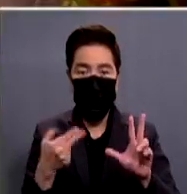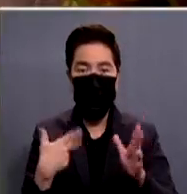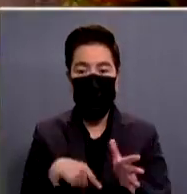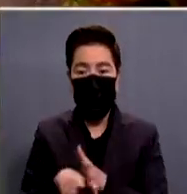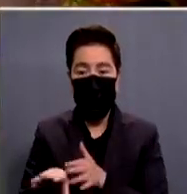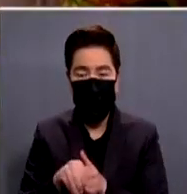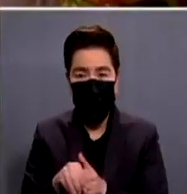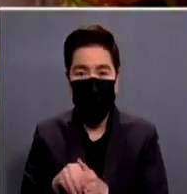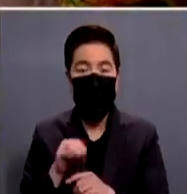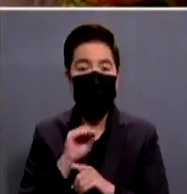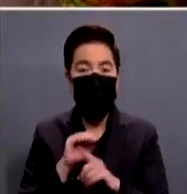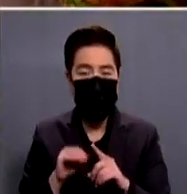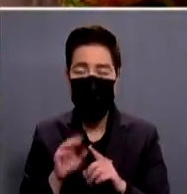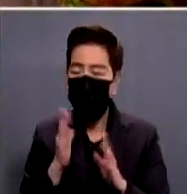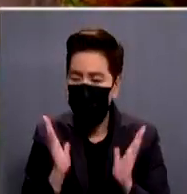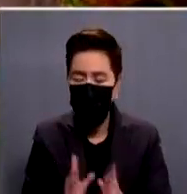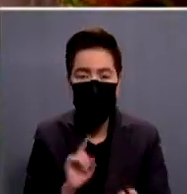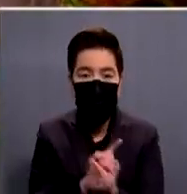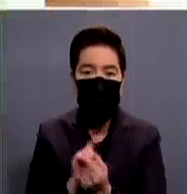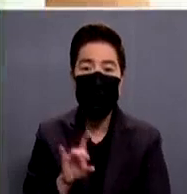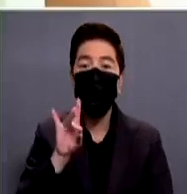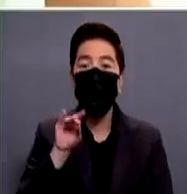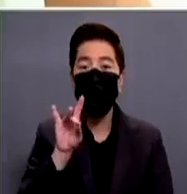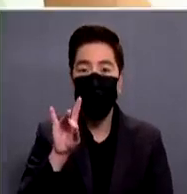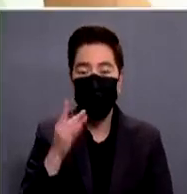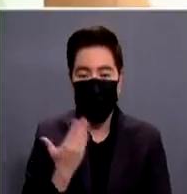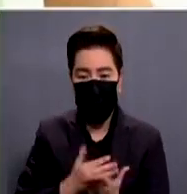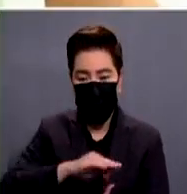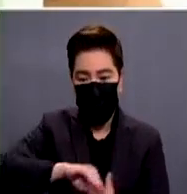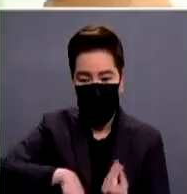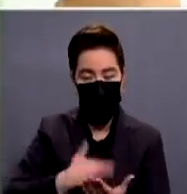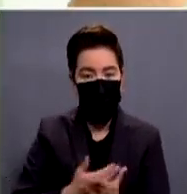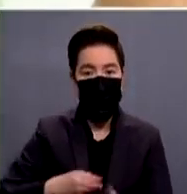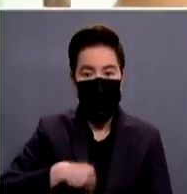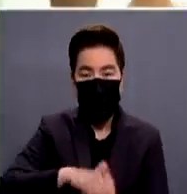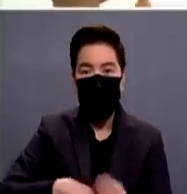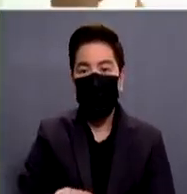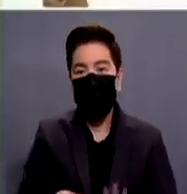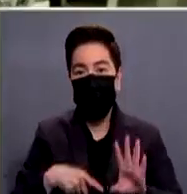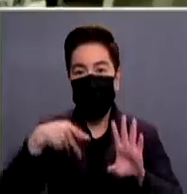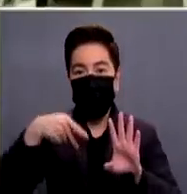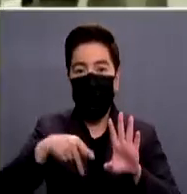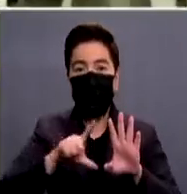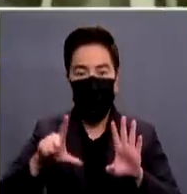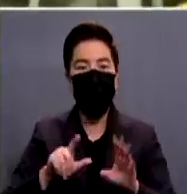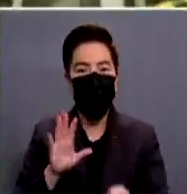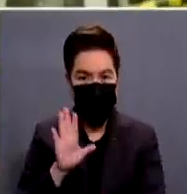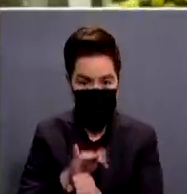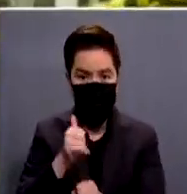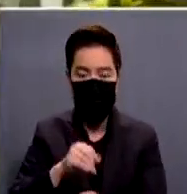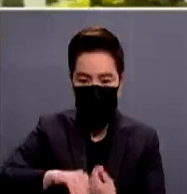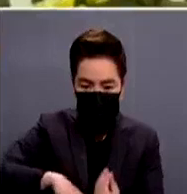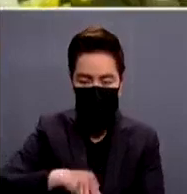ดเชื้อเพียงแค่88คนถือว่าน้อยมากนะคะถ้าเทียบกับเงินหมุนเวียนในจังหวัดเนี่ยเกือบ 4,000 ล้านอ่ะนะคะมันก็ยังพอที่จ